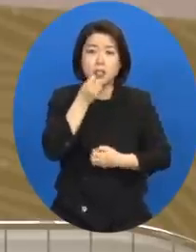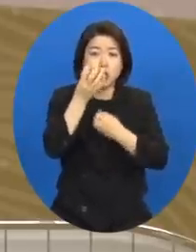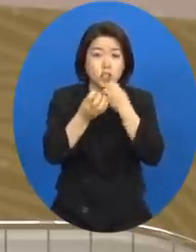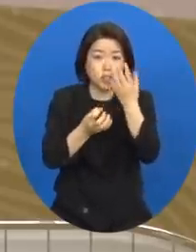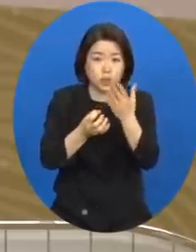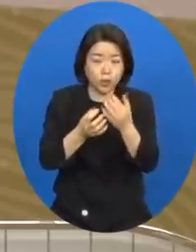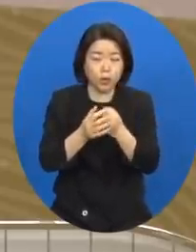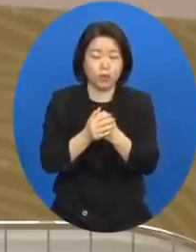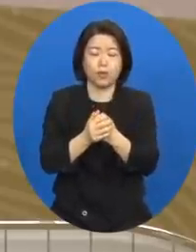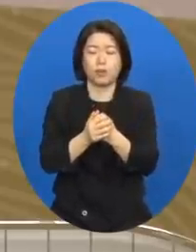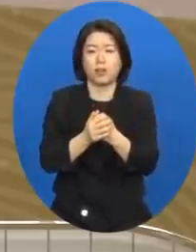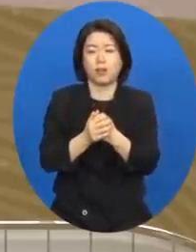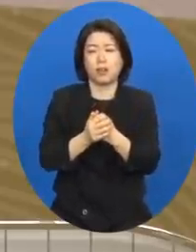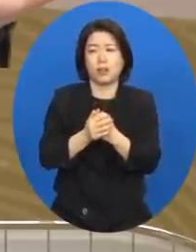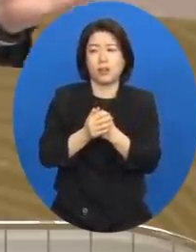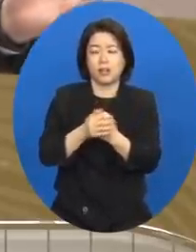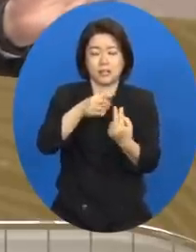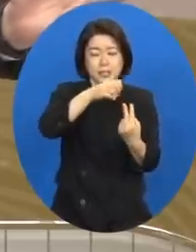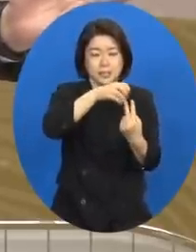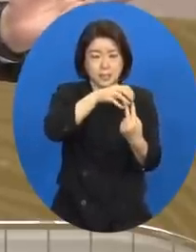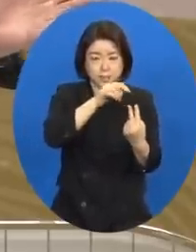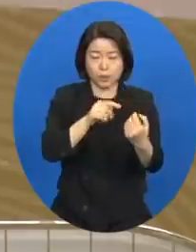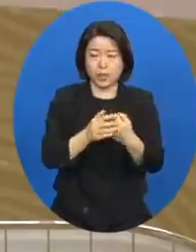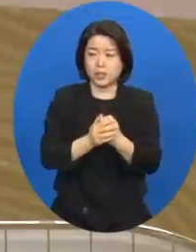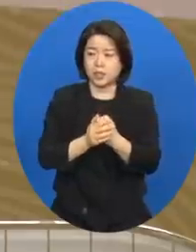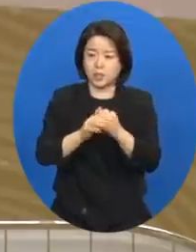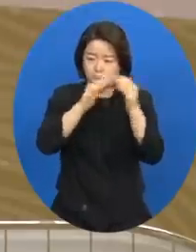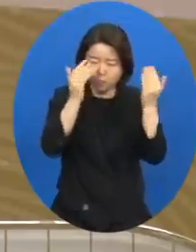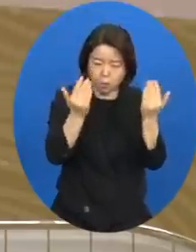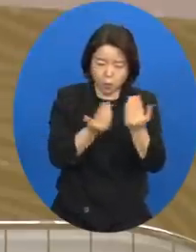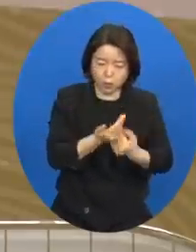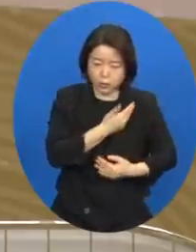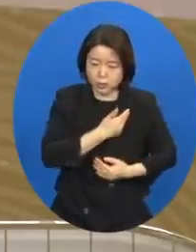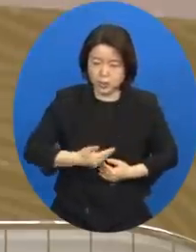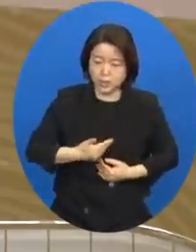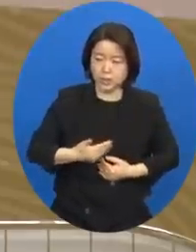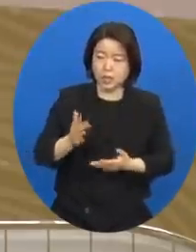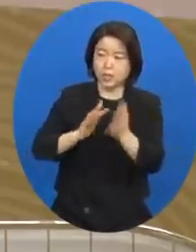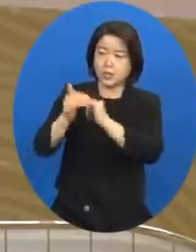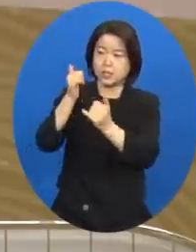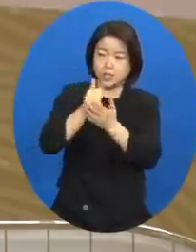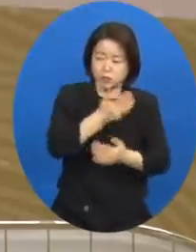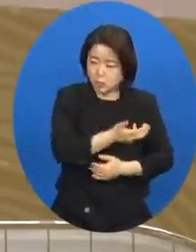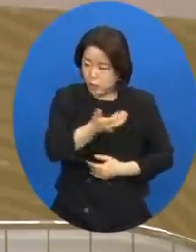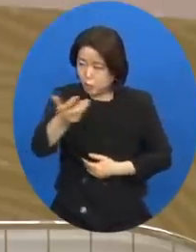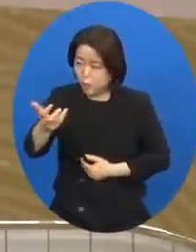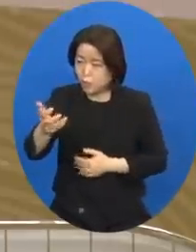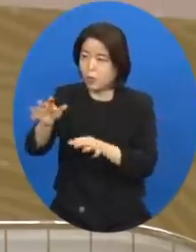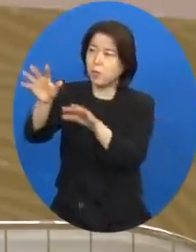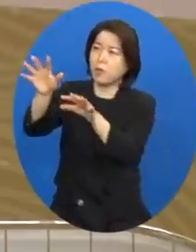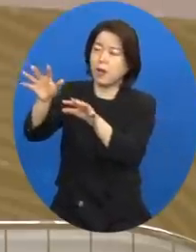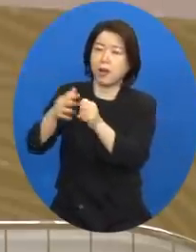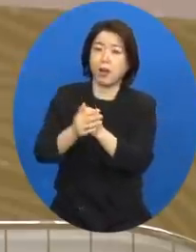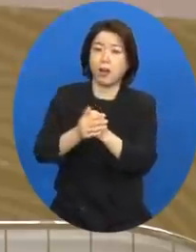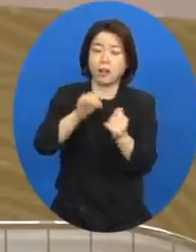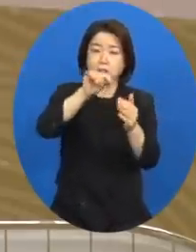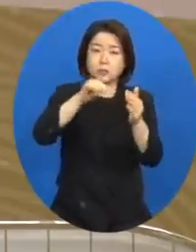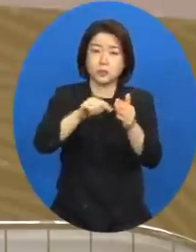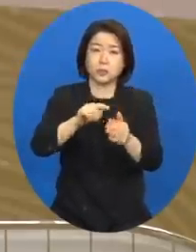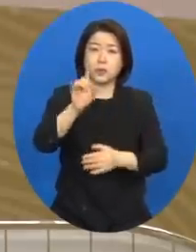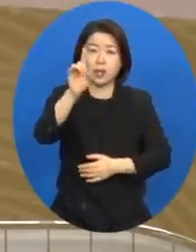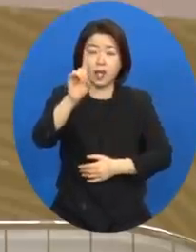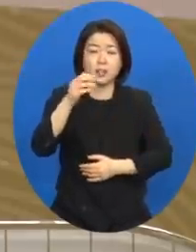세례 요한의 제자들까지 예수님에게로 다 옮겨갔습니다. 그 중에 한 사람이 안드레라는